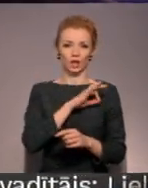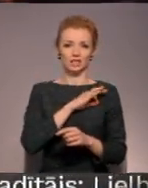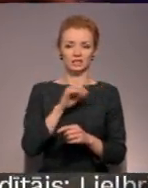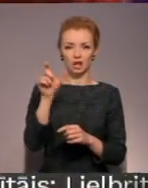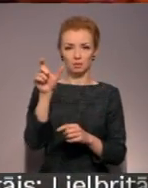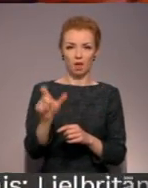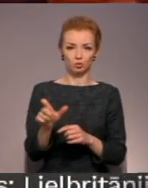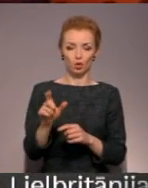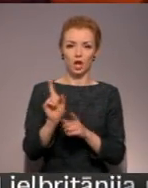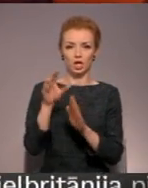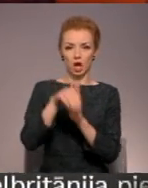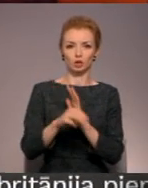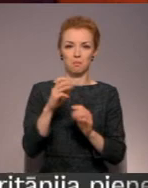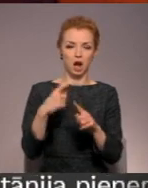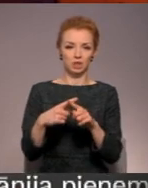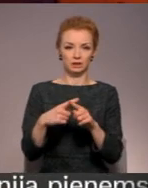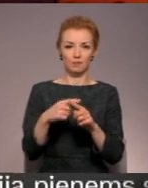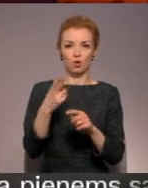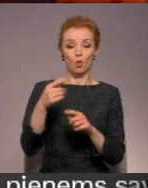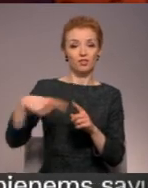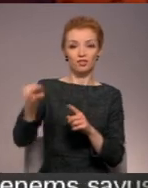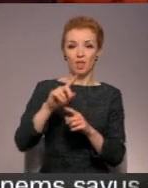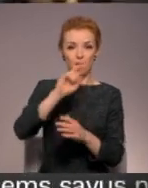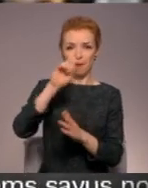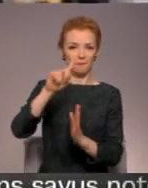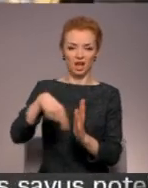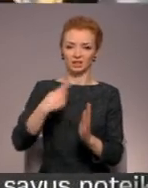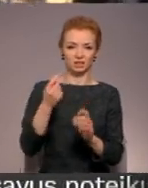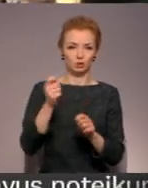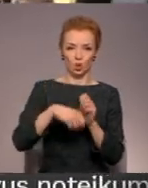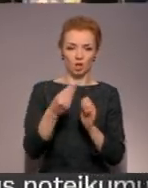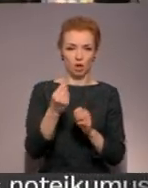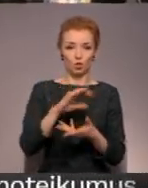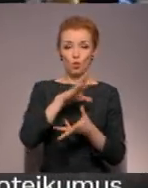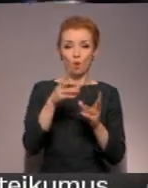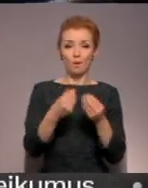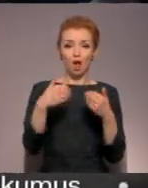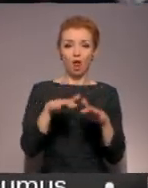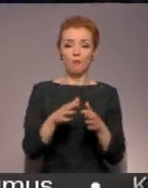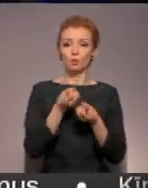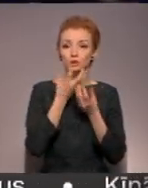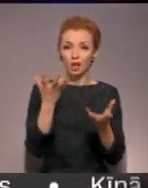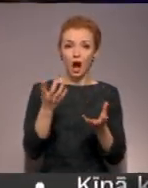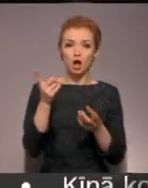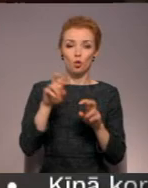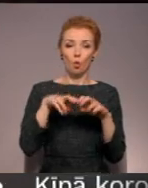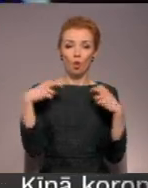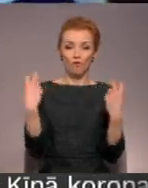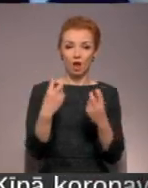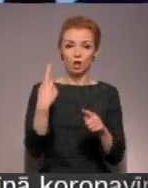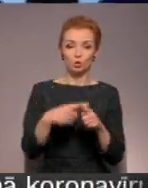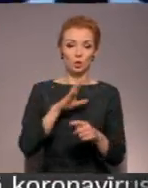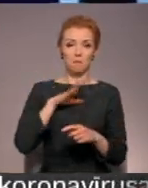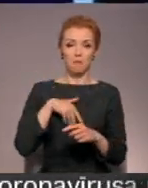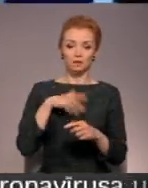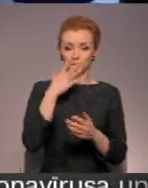ieskaitot veikalu Maksima. No tiem tiesa lēma piespiedu naudu nepiedzīt. Lēmumu kopumā tiesneši skaidro preses konferencē un pēc